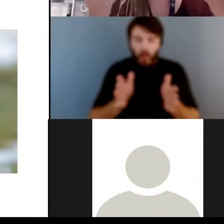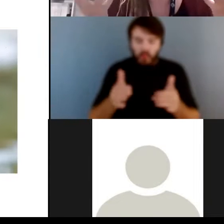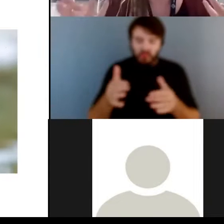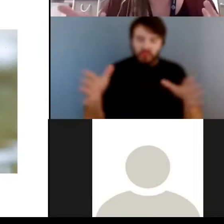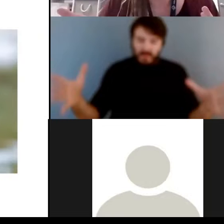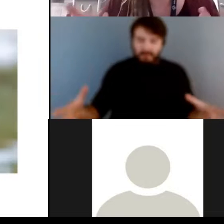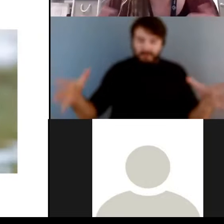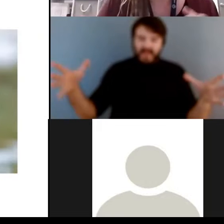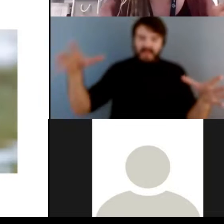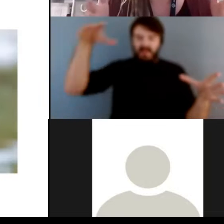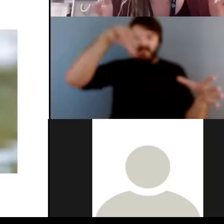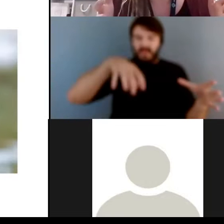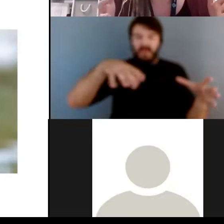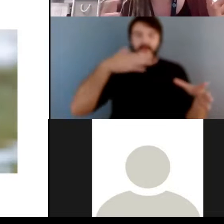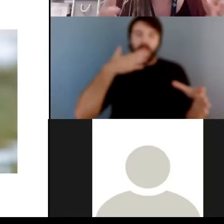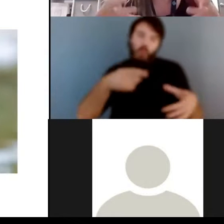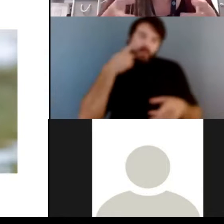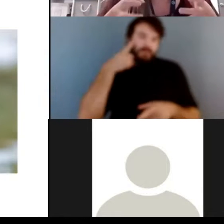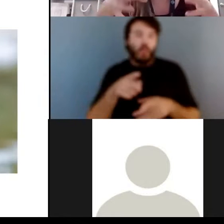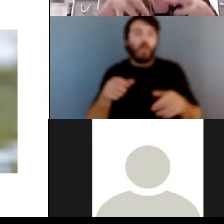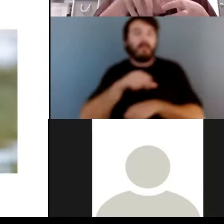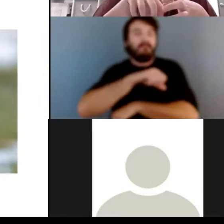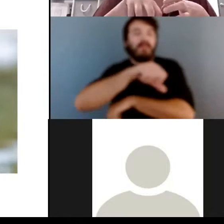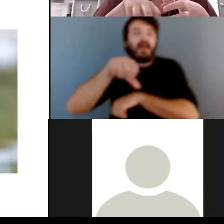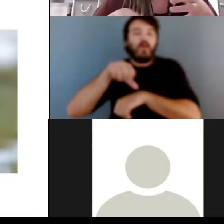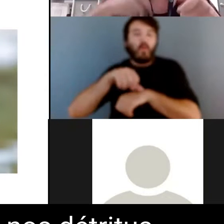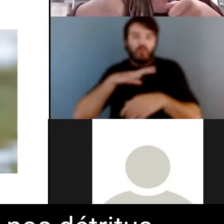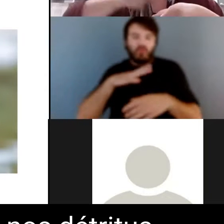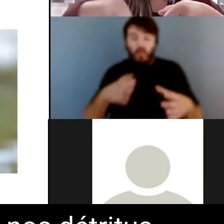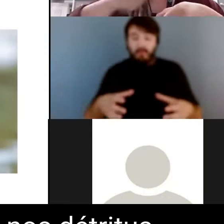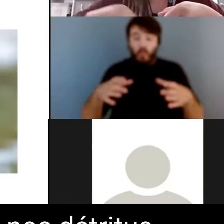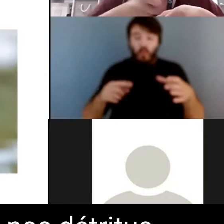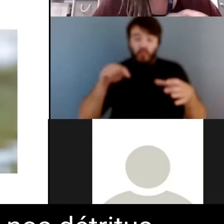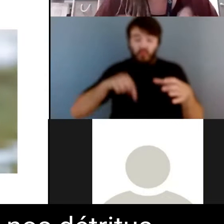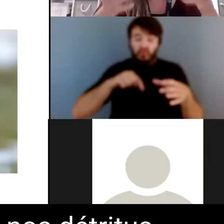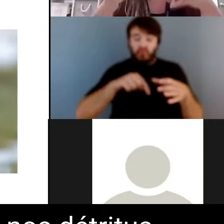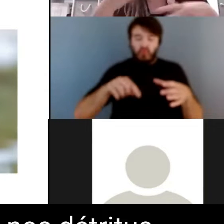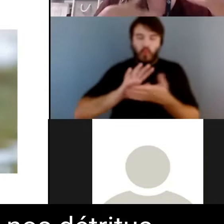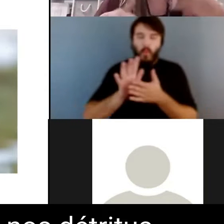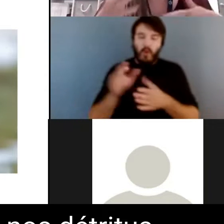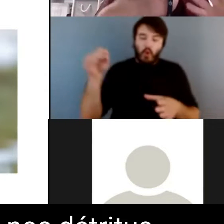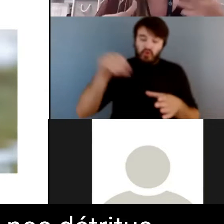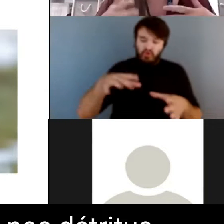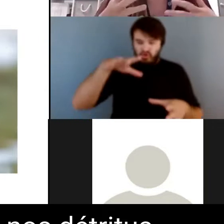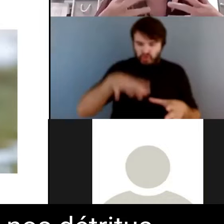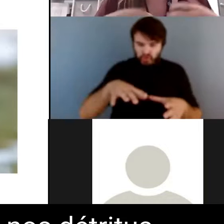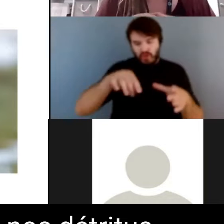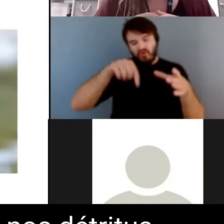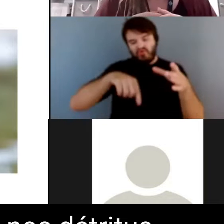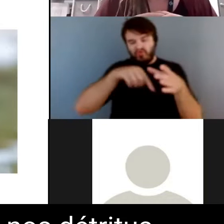par exemple le balcon. Puis, il y a des trous dans le pot au milieu et on met notre compost de cuisine, nos